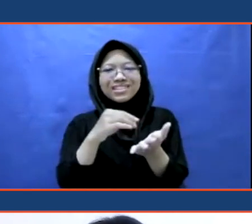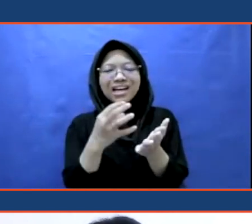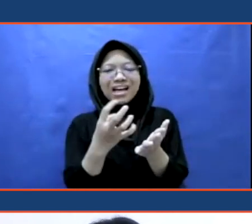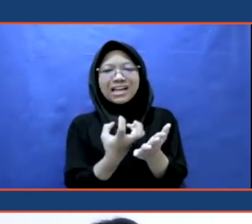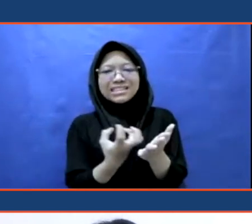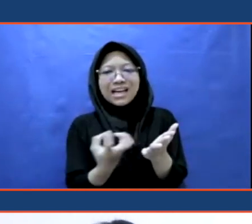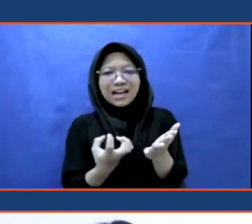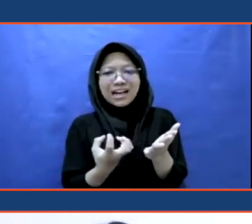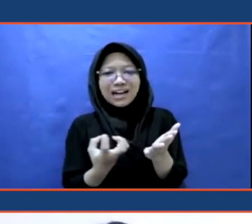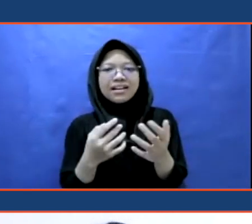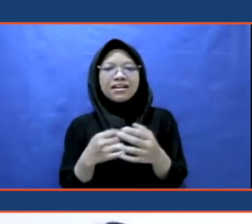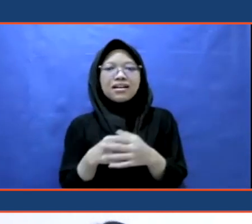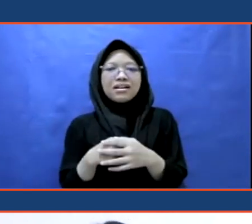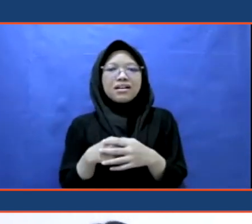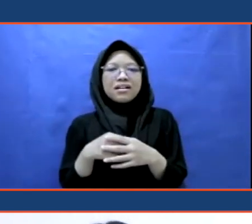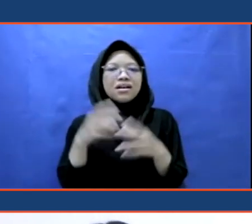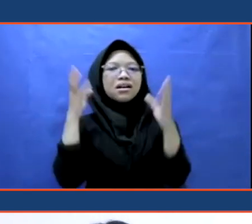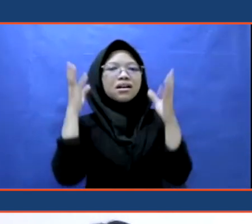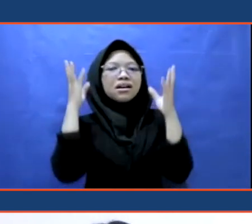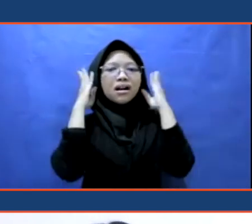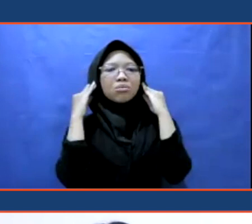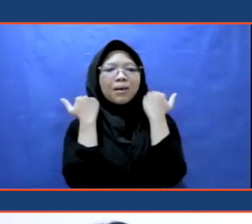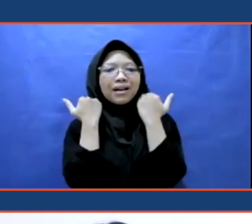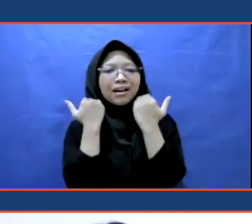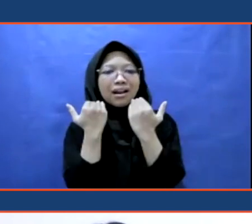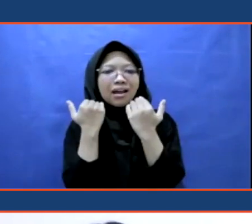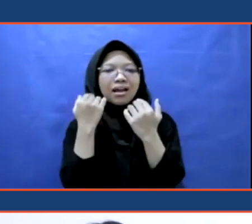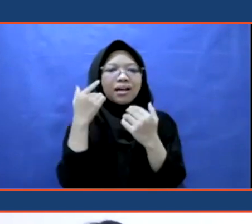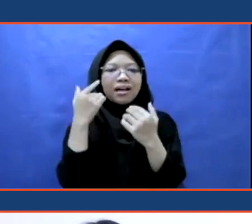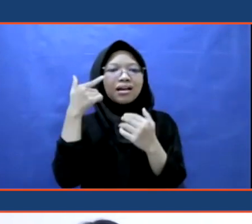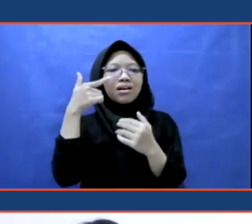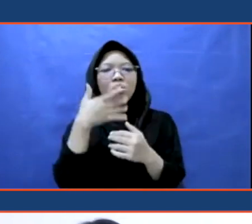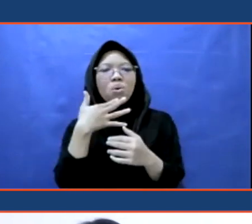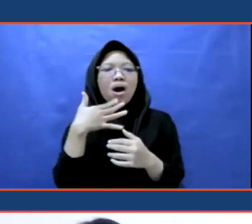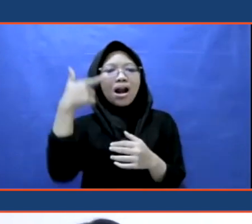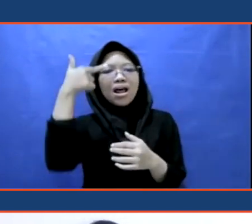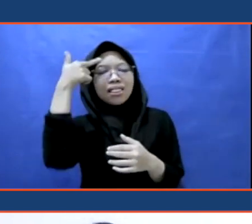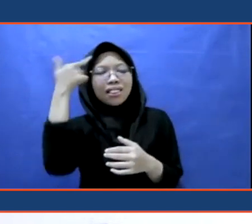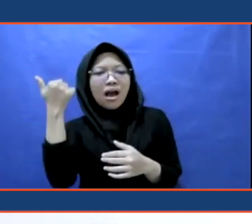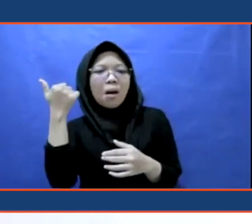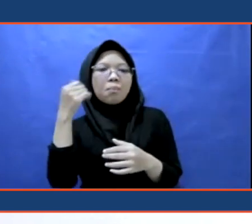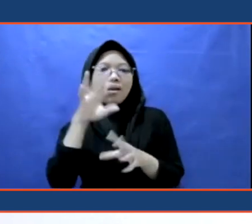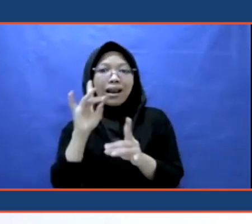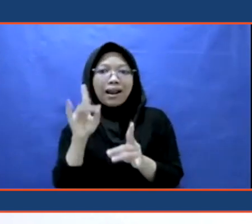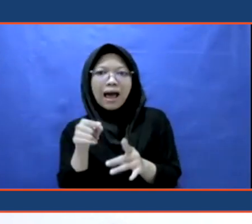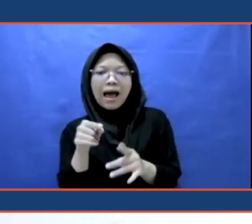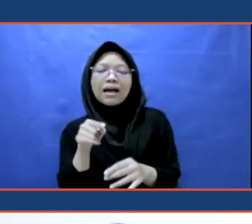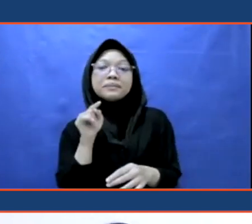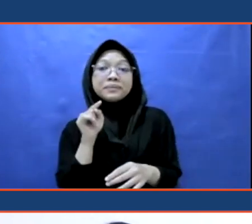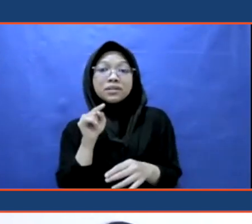and wants in some Parts Of The Body jadi dari buku cerita yang kami kembangkan Tuh kan